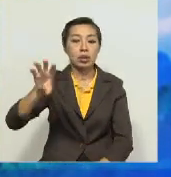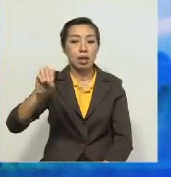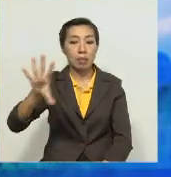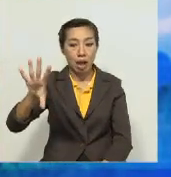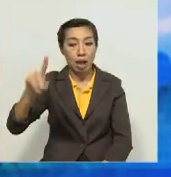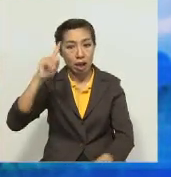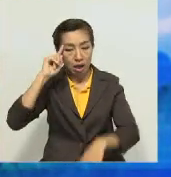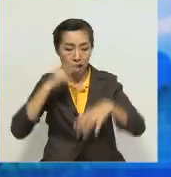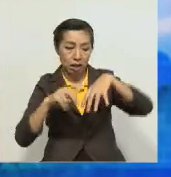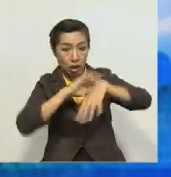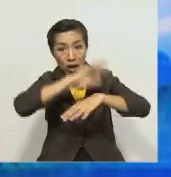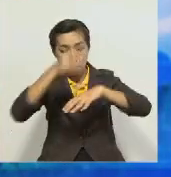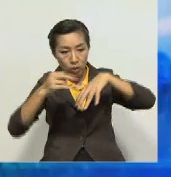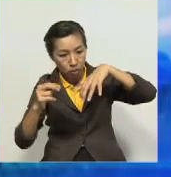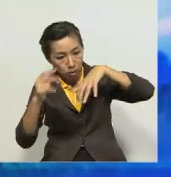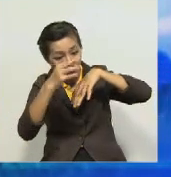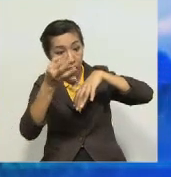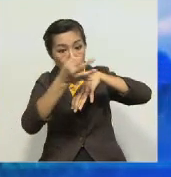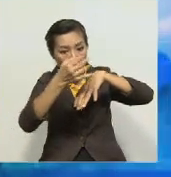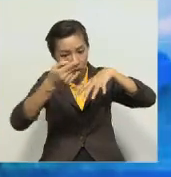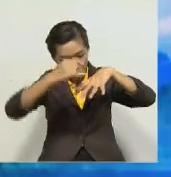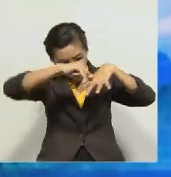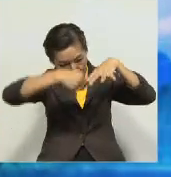พบโรงโยตัวลงไปได้ 40 เมตร